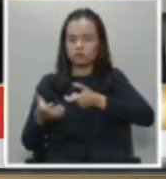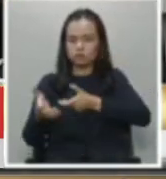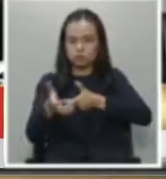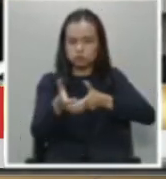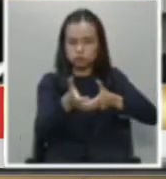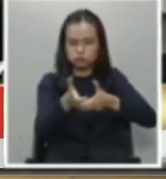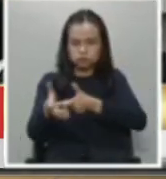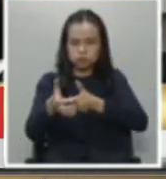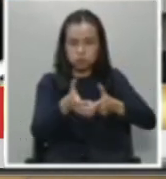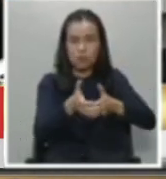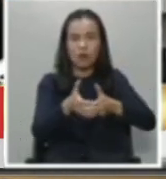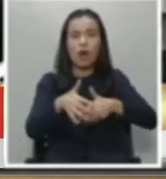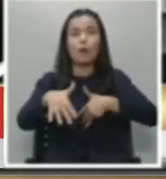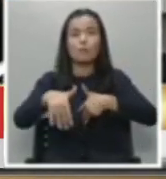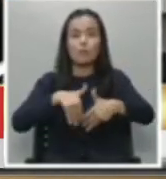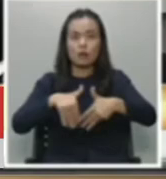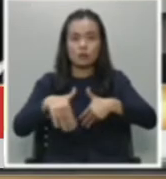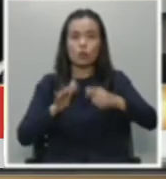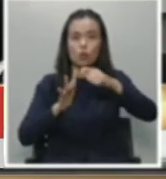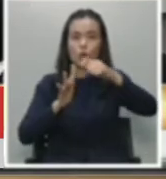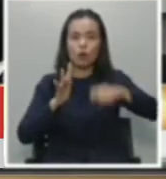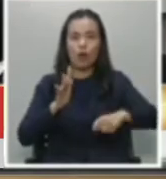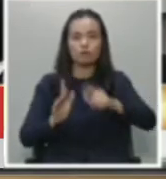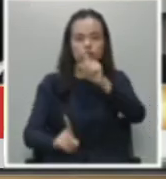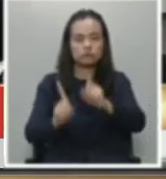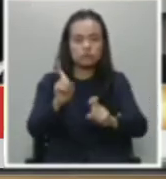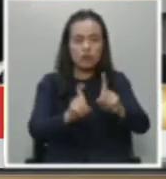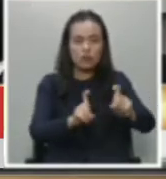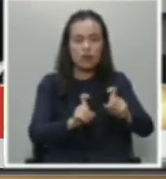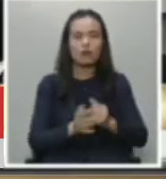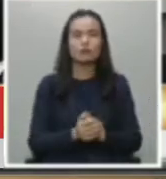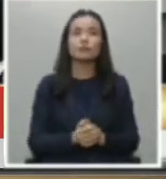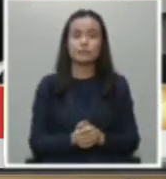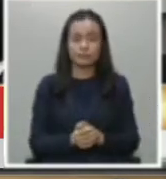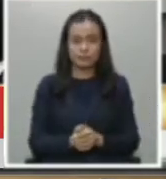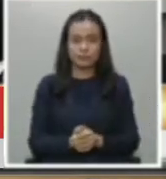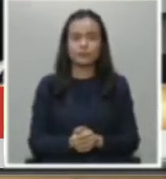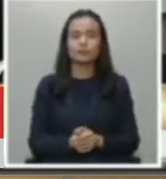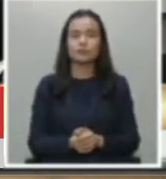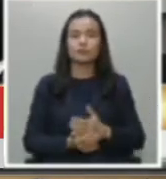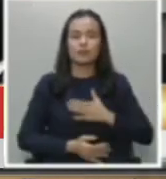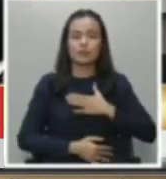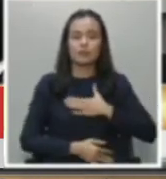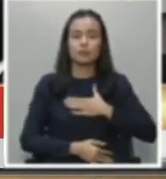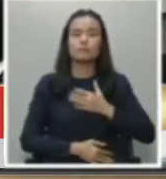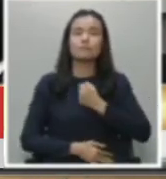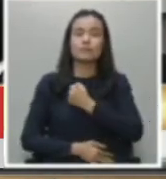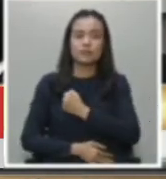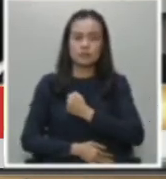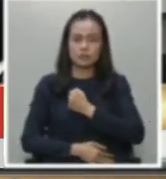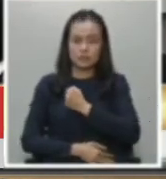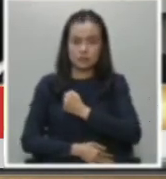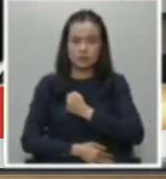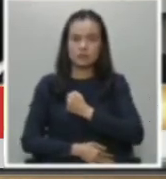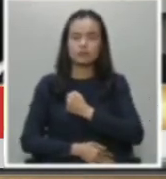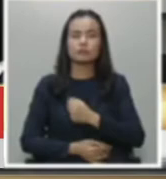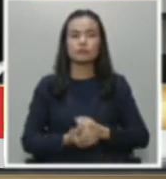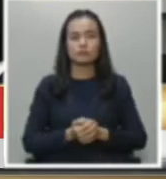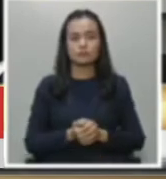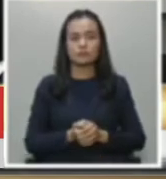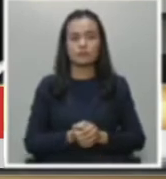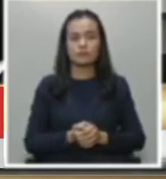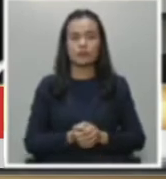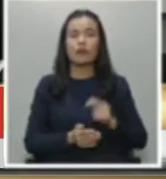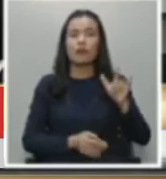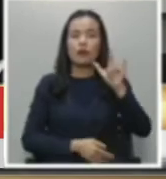ฆ่าพี่น้องประชาชนคนโคราชท่านประธานครับก่อนอื่นต้องขอแสดงความเสียใจกับญาติ